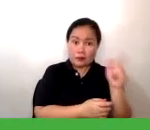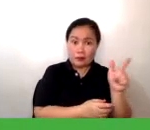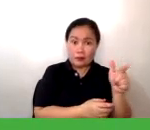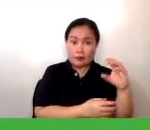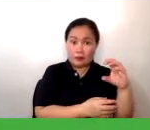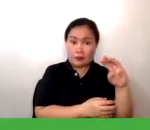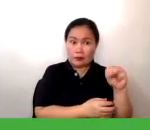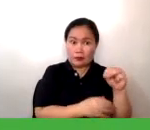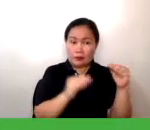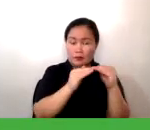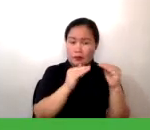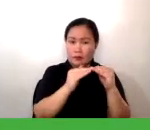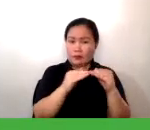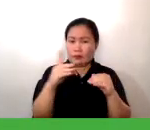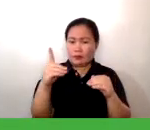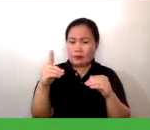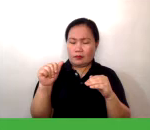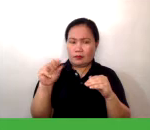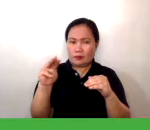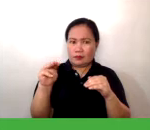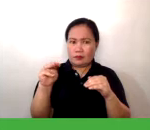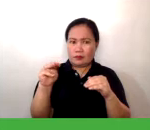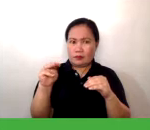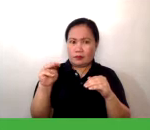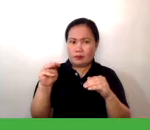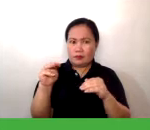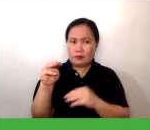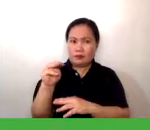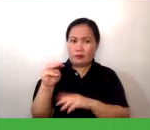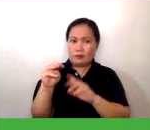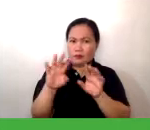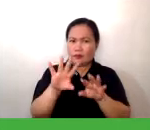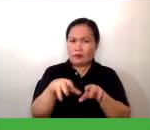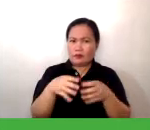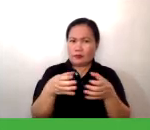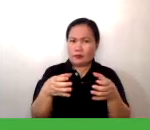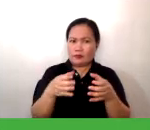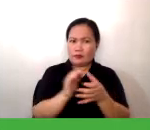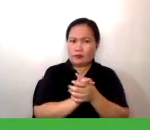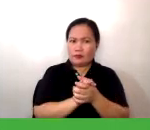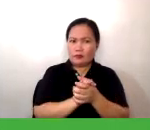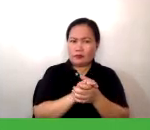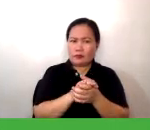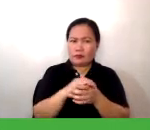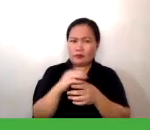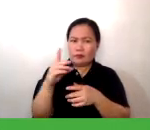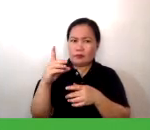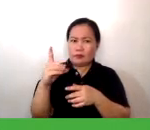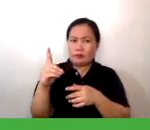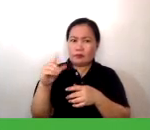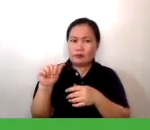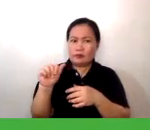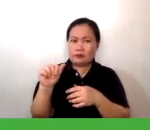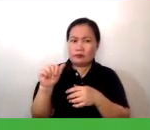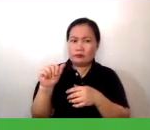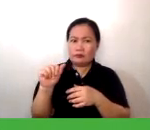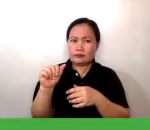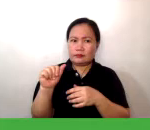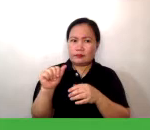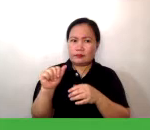have here 20 centimeters is equal to how many decameter? So, yung